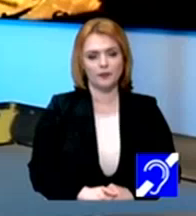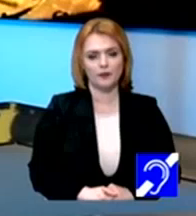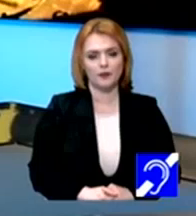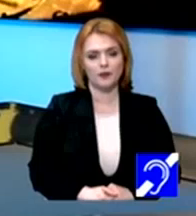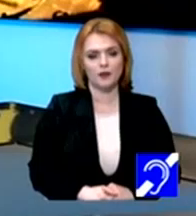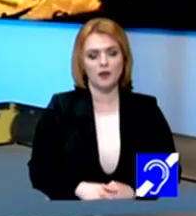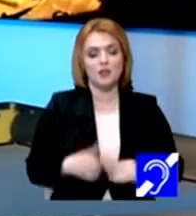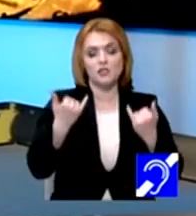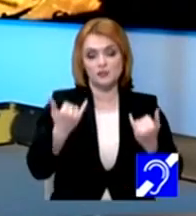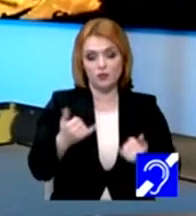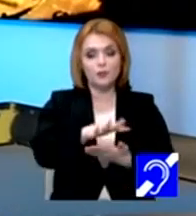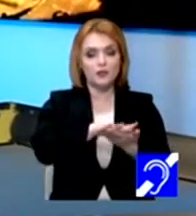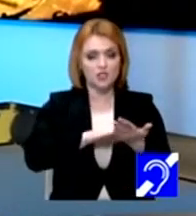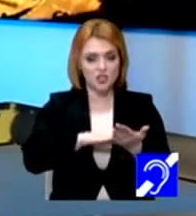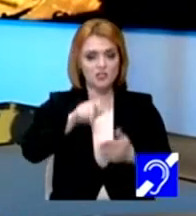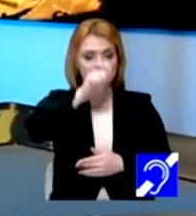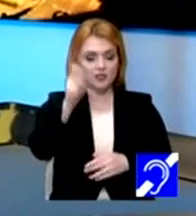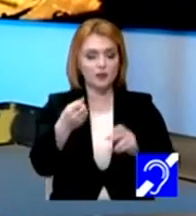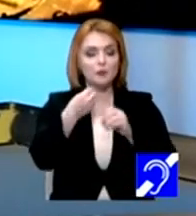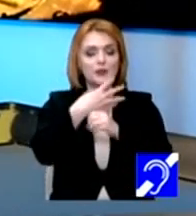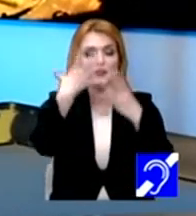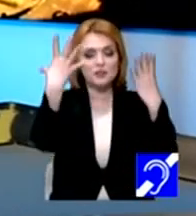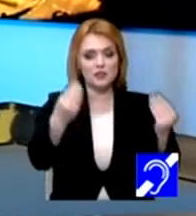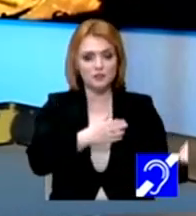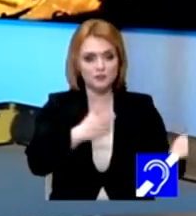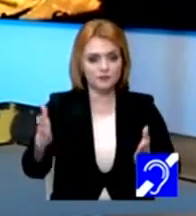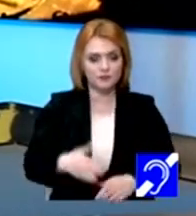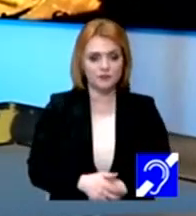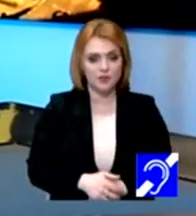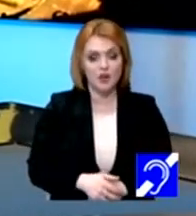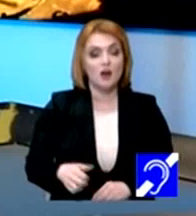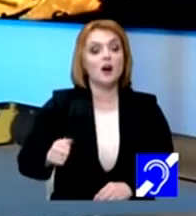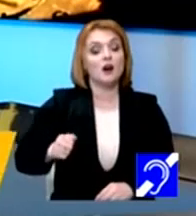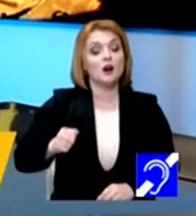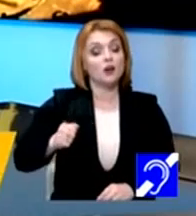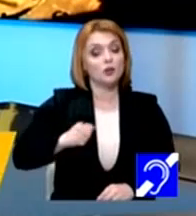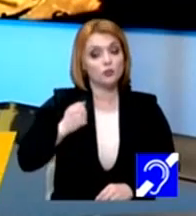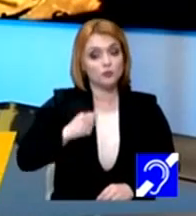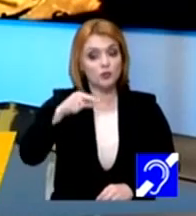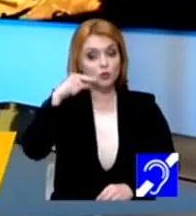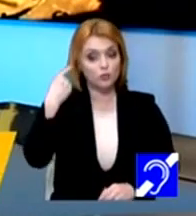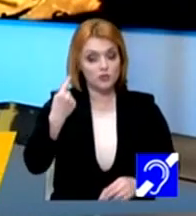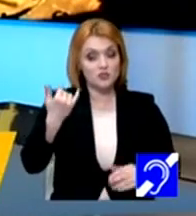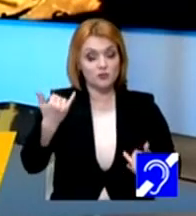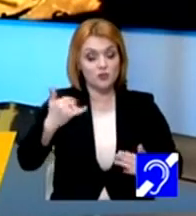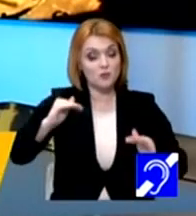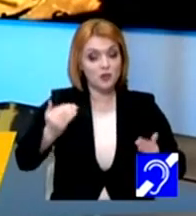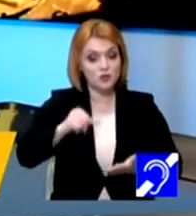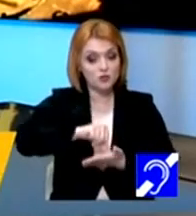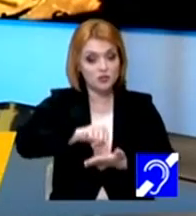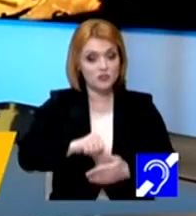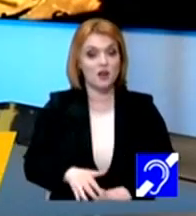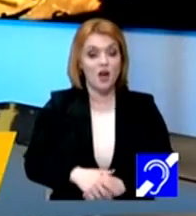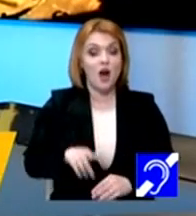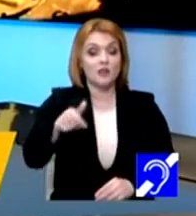În cea de-a 15-a zi de război declanșat în Ucraina, sunt indici că trupele ruse au redus ritmul ofensiv. Armata rusă a eșuat în